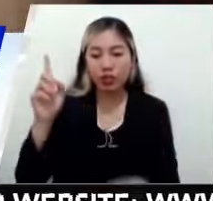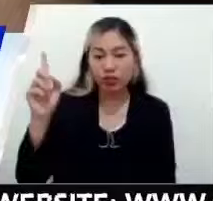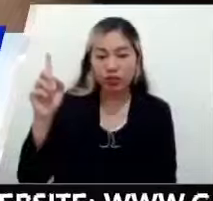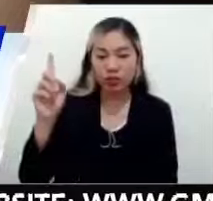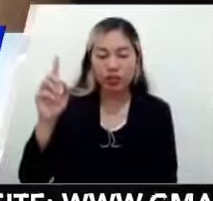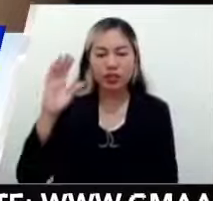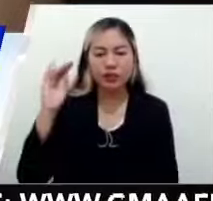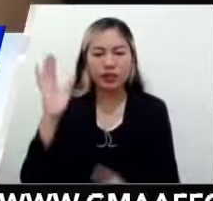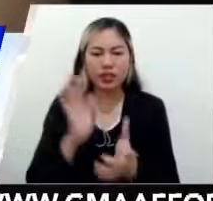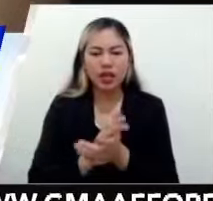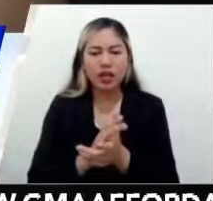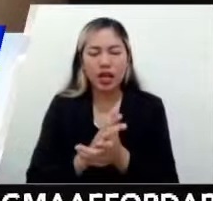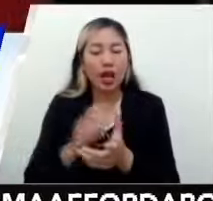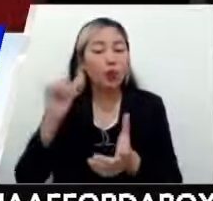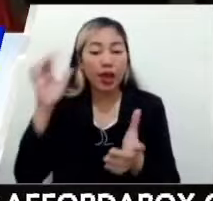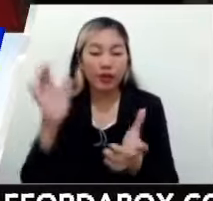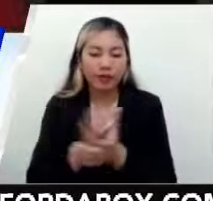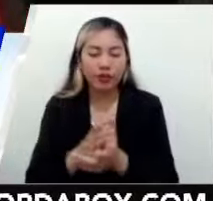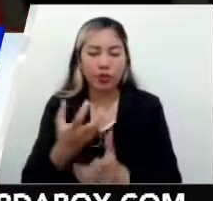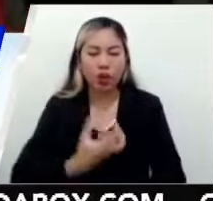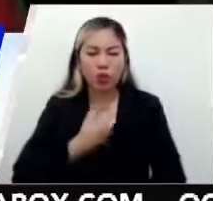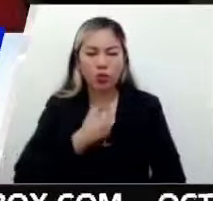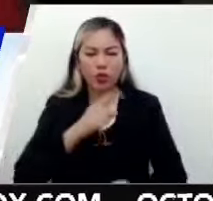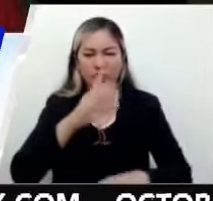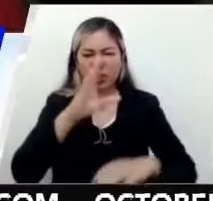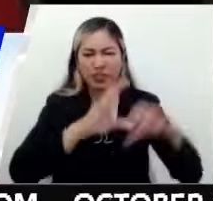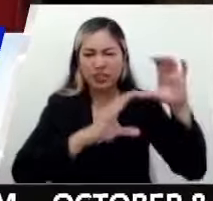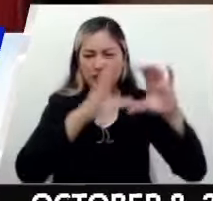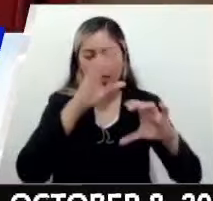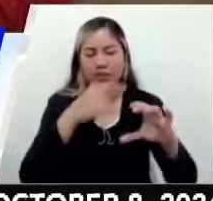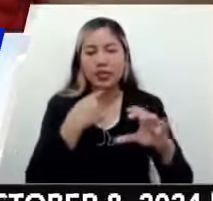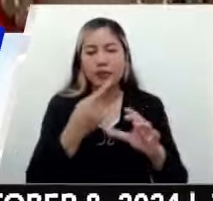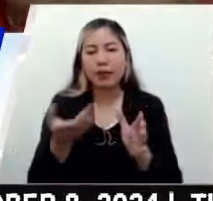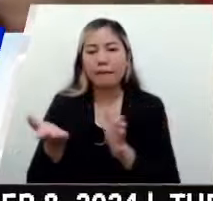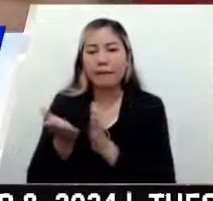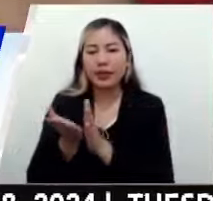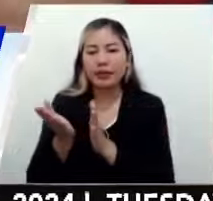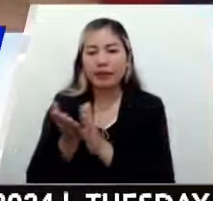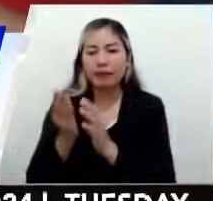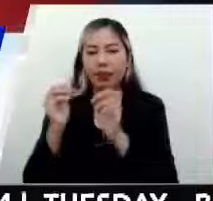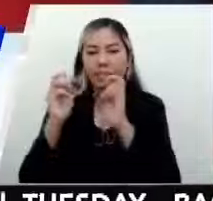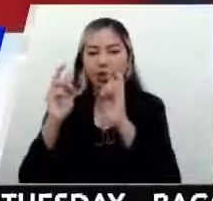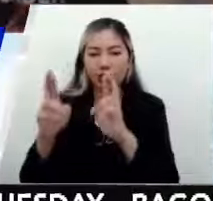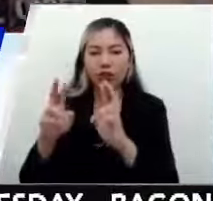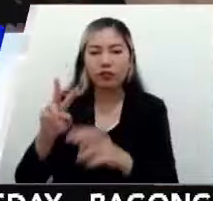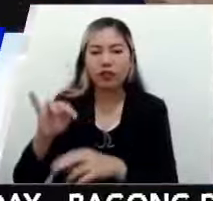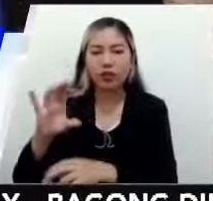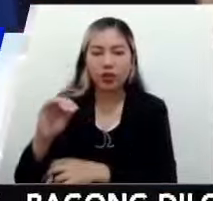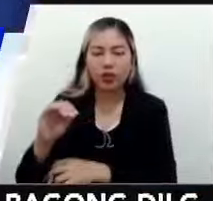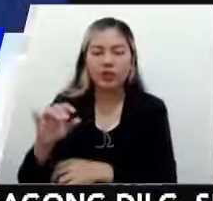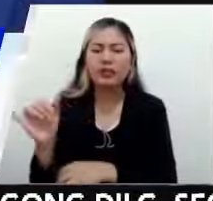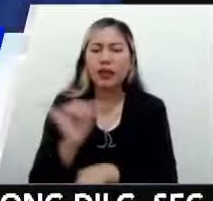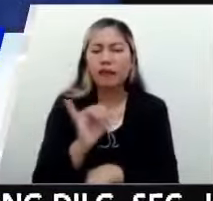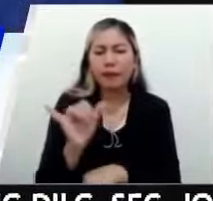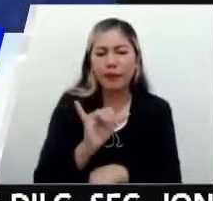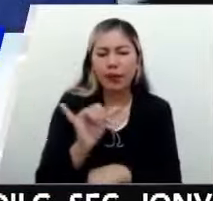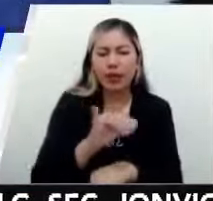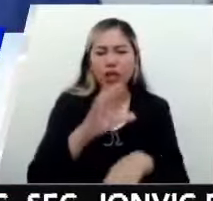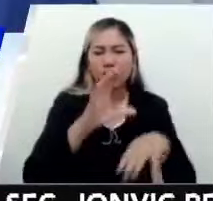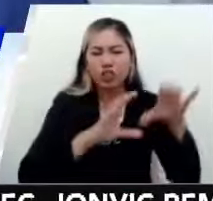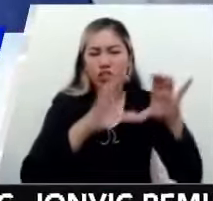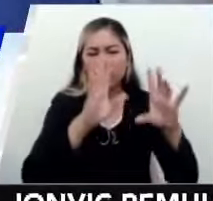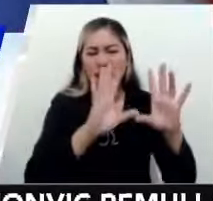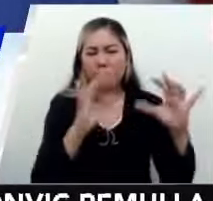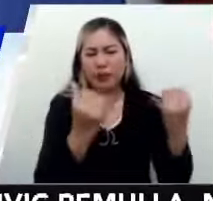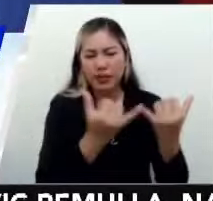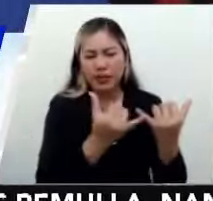Gerard Construction. Naayon kay Pasig Mayor Vico Soto ay isa lang sa St. Timothy Construction Company. Ang St. Timothy